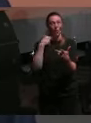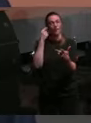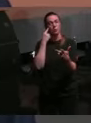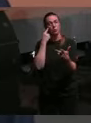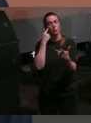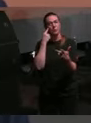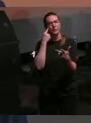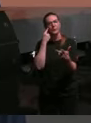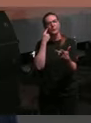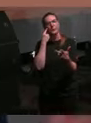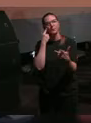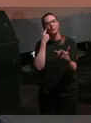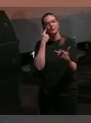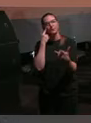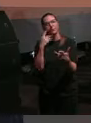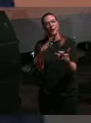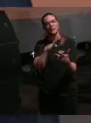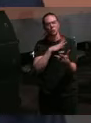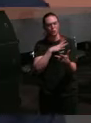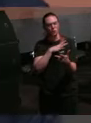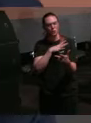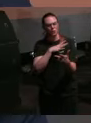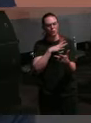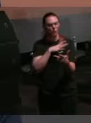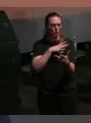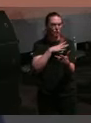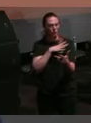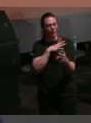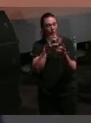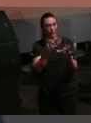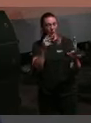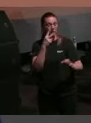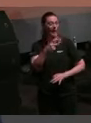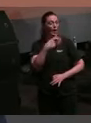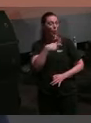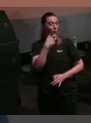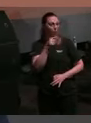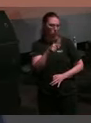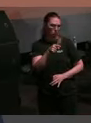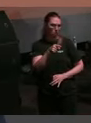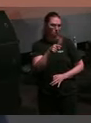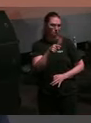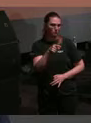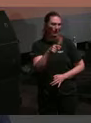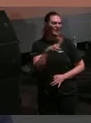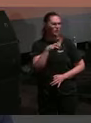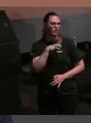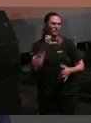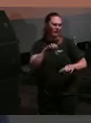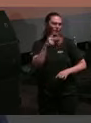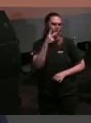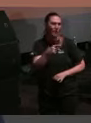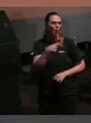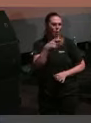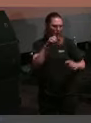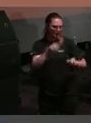jeg synes det ganske forstemmende å se at ungdommen har mistet litt troa på det her med klima, for at de